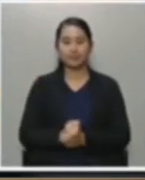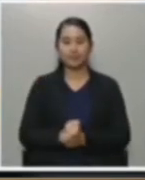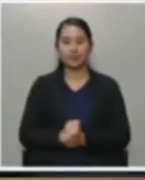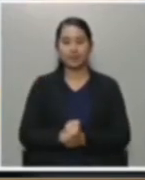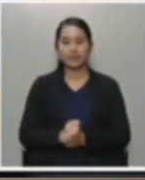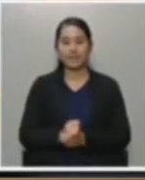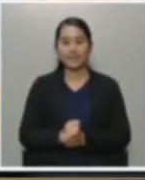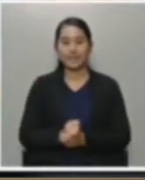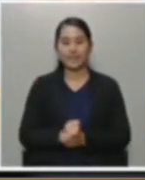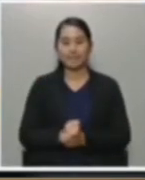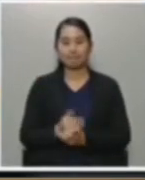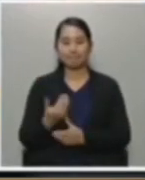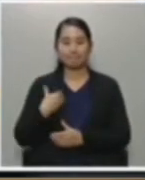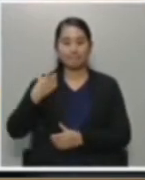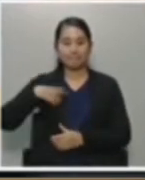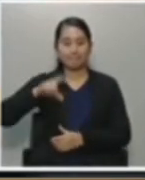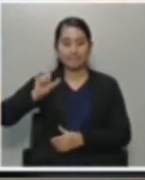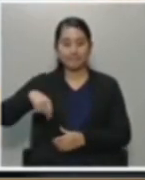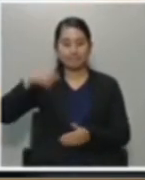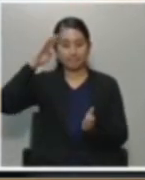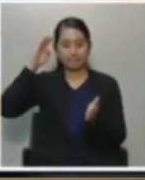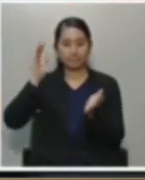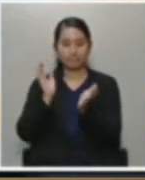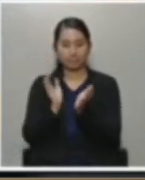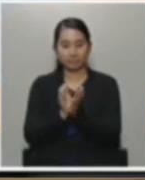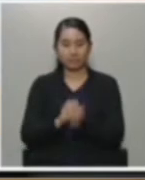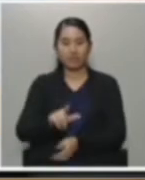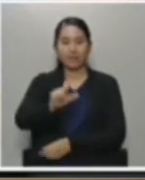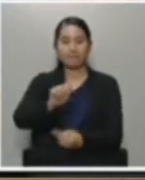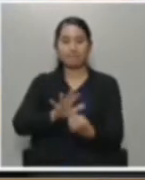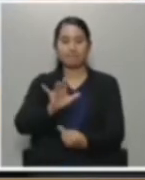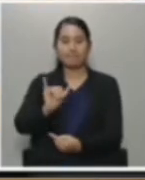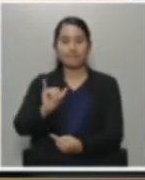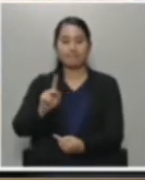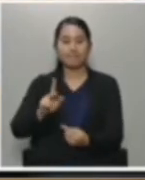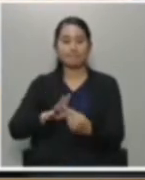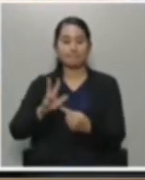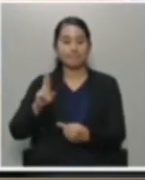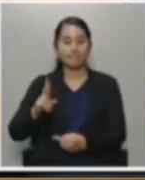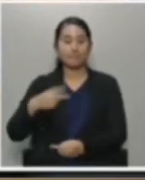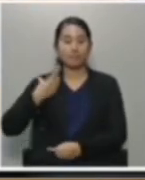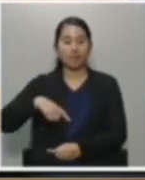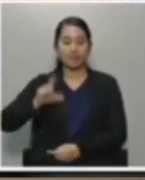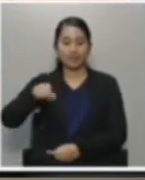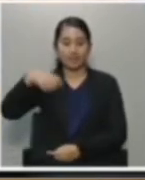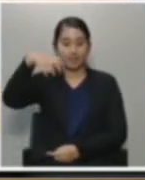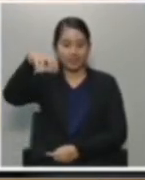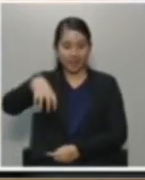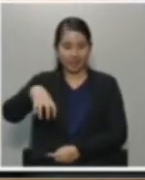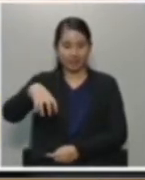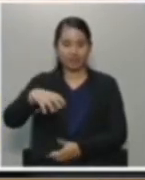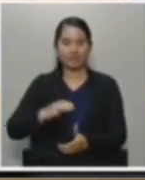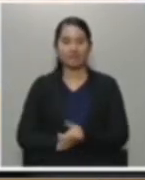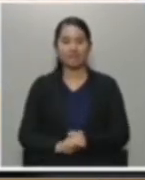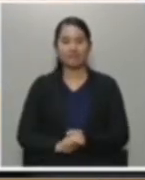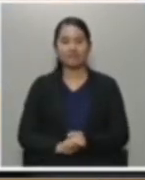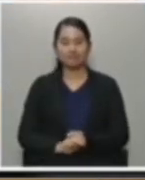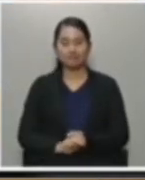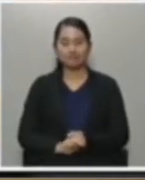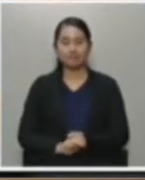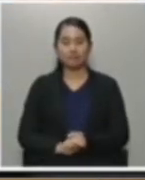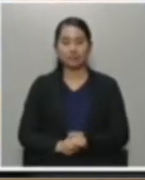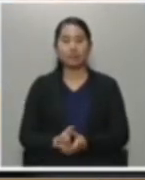ประกอบไปด้วยทนายตำรวจอัยการศาลและราชทัณฑ์เวลานั่งพิจารณาคดีในศ